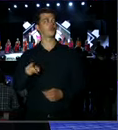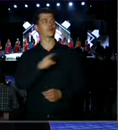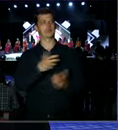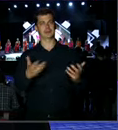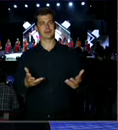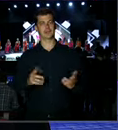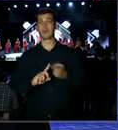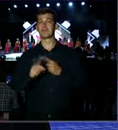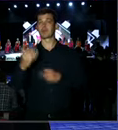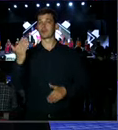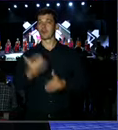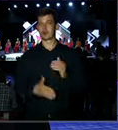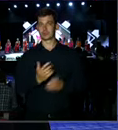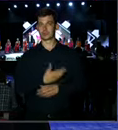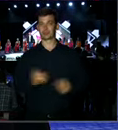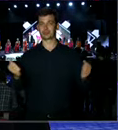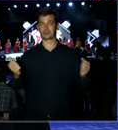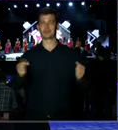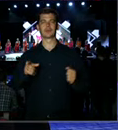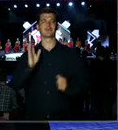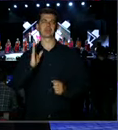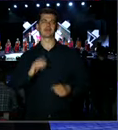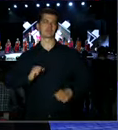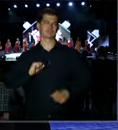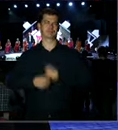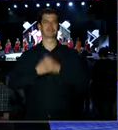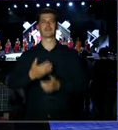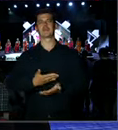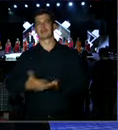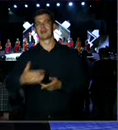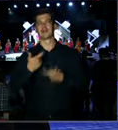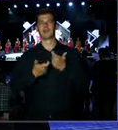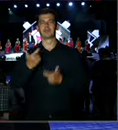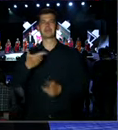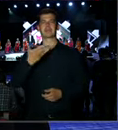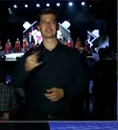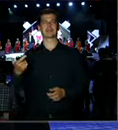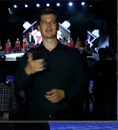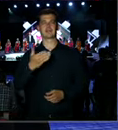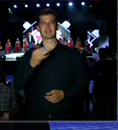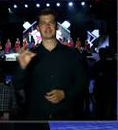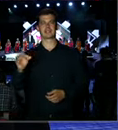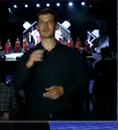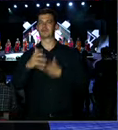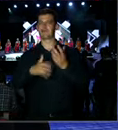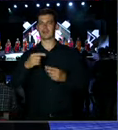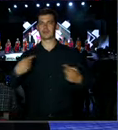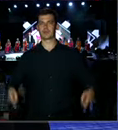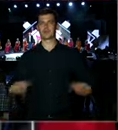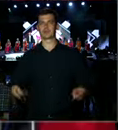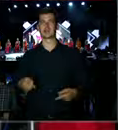zaraz po zakończeniu gali Miss Polski zabieramy się za organizację Miss Świata na wózku, które